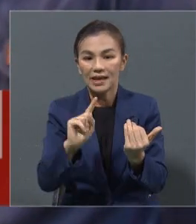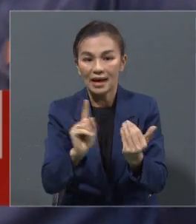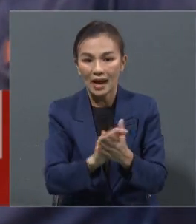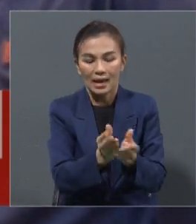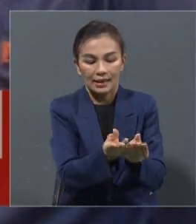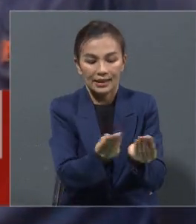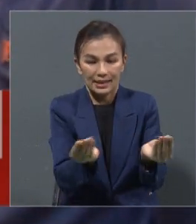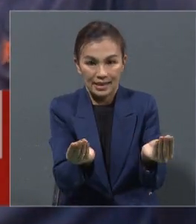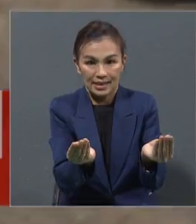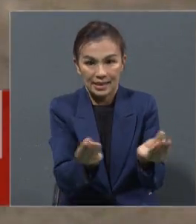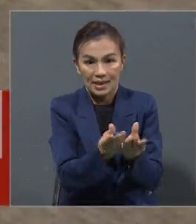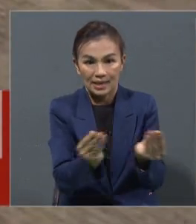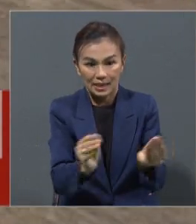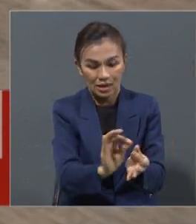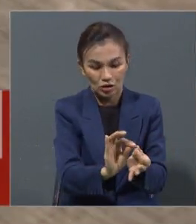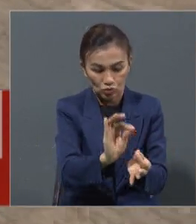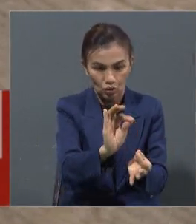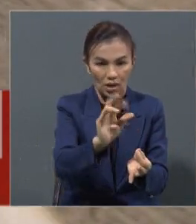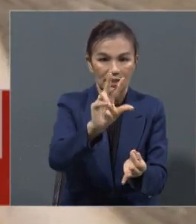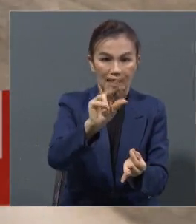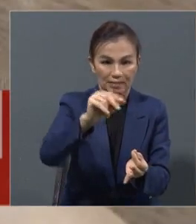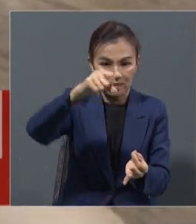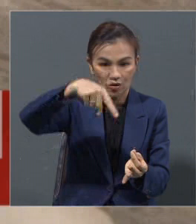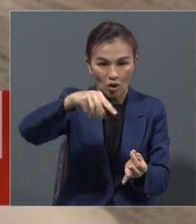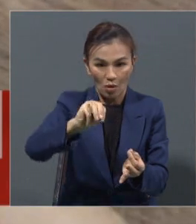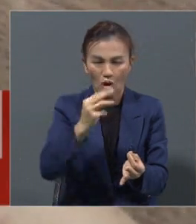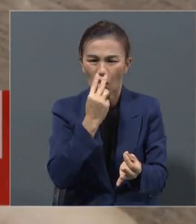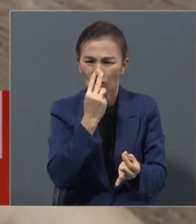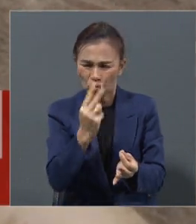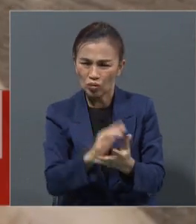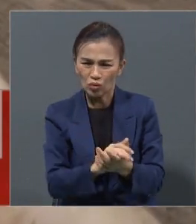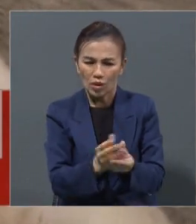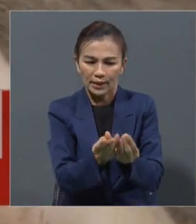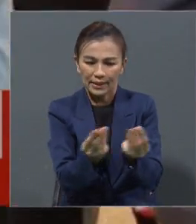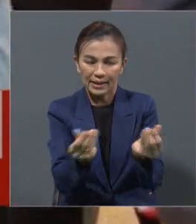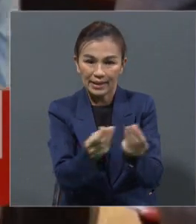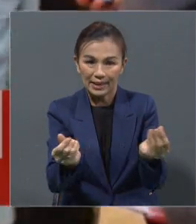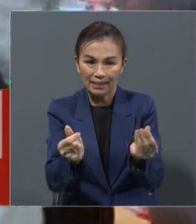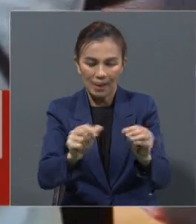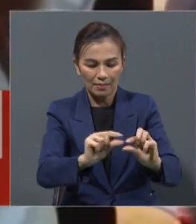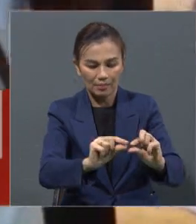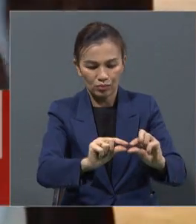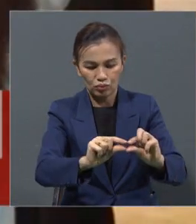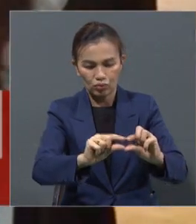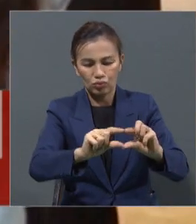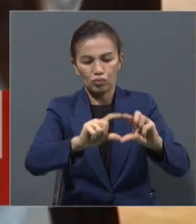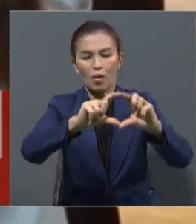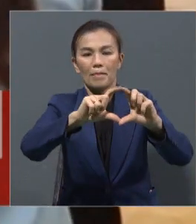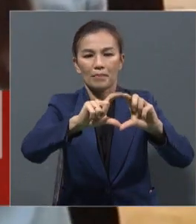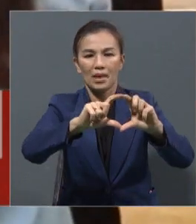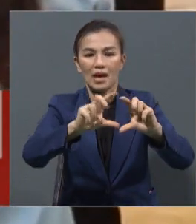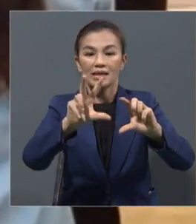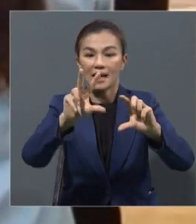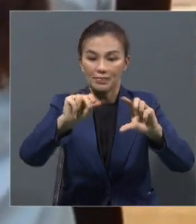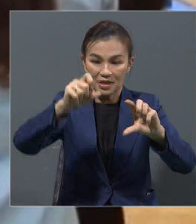ดินลูกรังสูง 30ซมคุณผู้ชมลองนึกภาพดูเอาดินลูกรังอ่ะขึ้นมาจนหนา1ไม้บบรทัดเลยนะฮอัดแน่นอดแนอัด